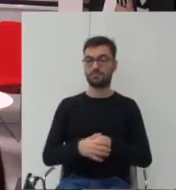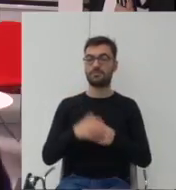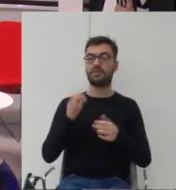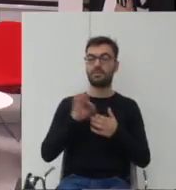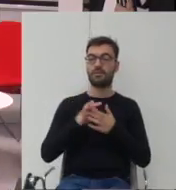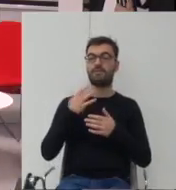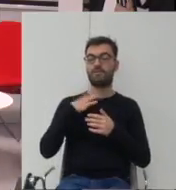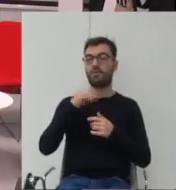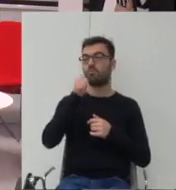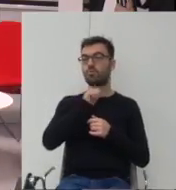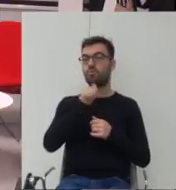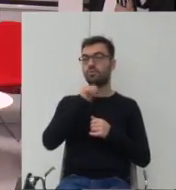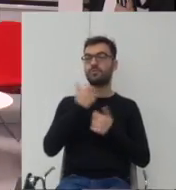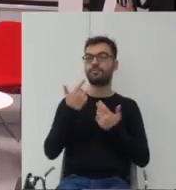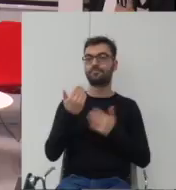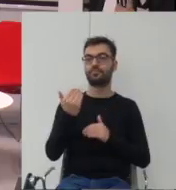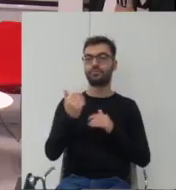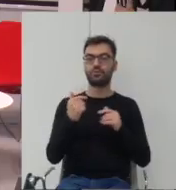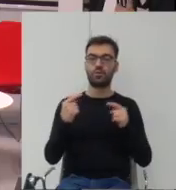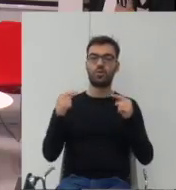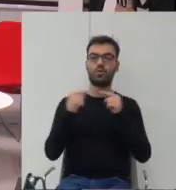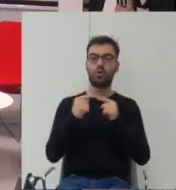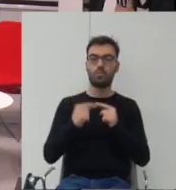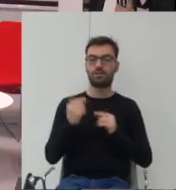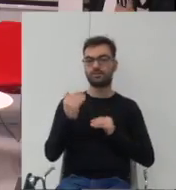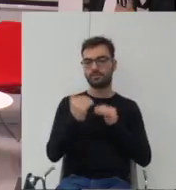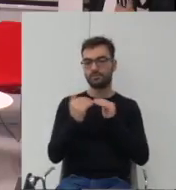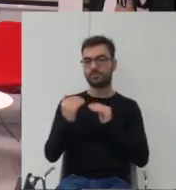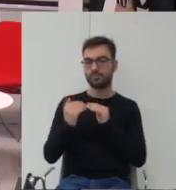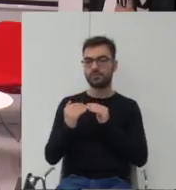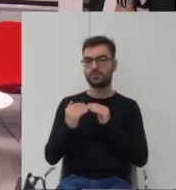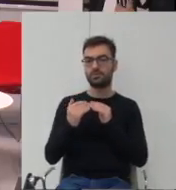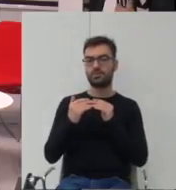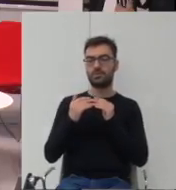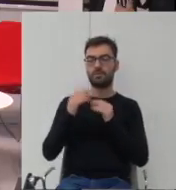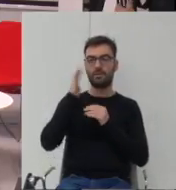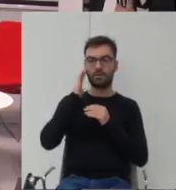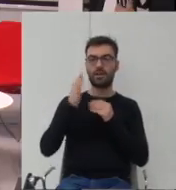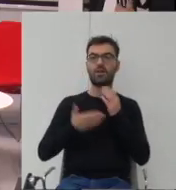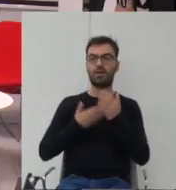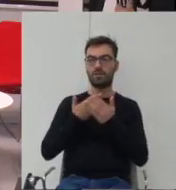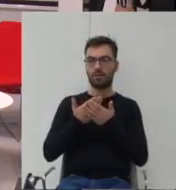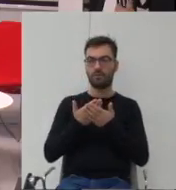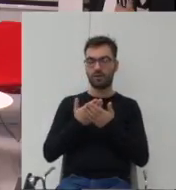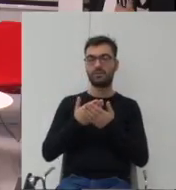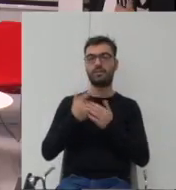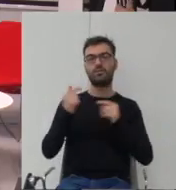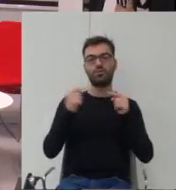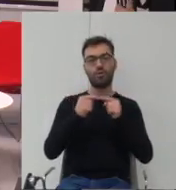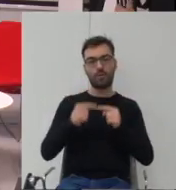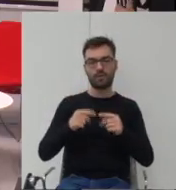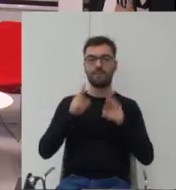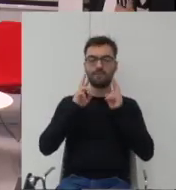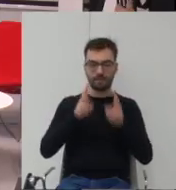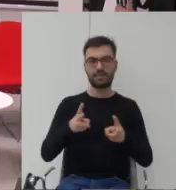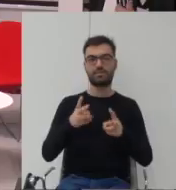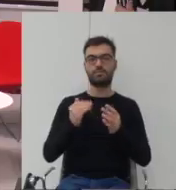Warto na pewno próbować dopasowywać, że tak się wyrażę, ofertę mieszkaniową do prawdziwych potrzeb i